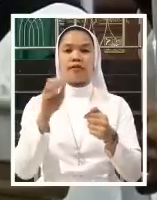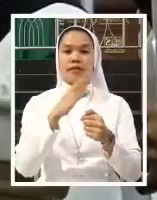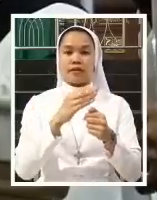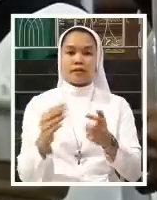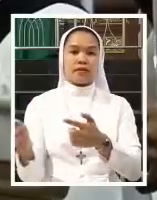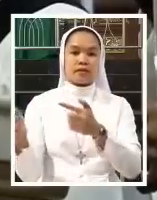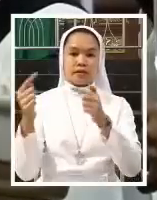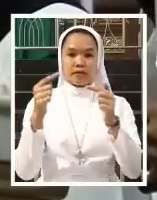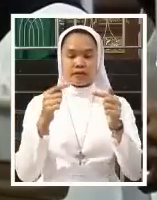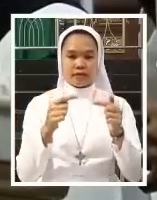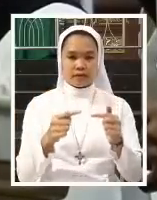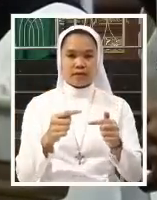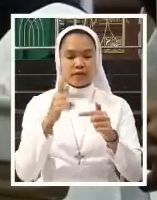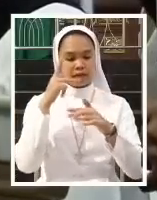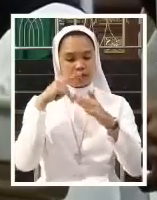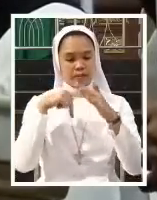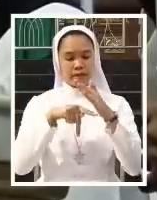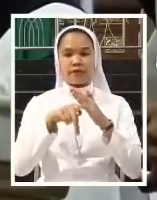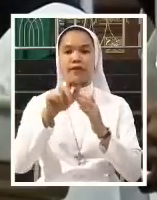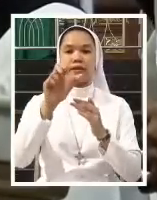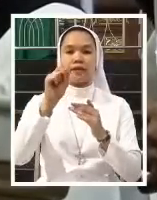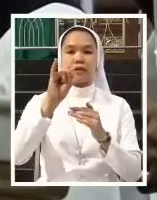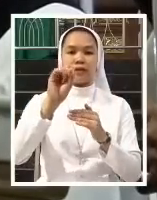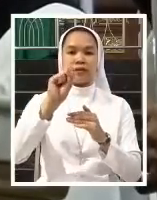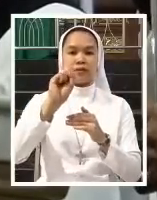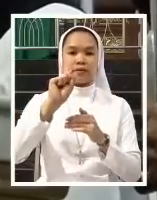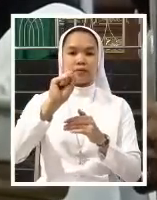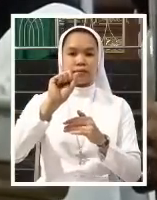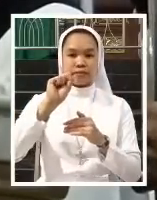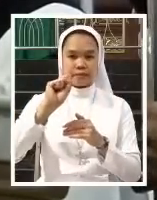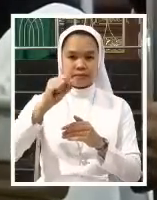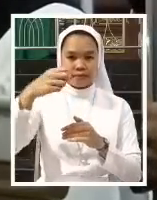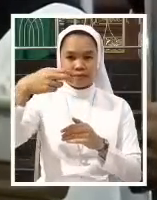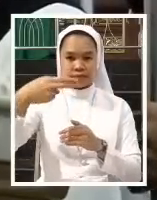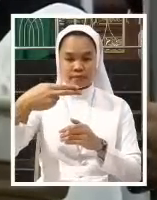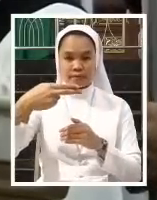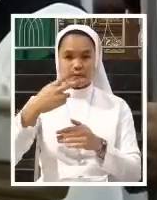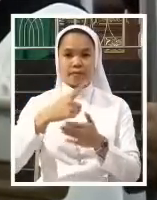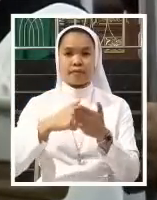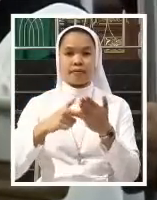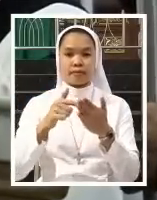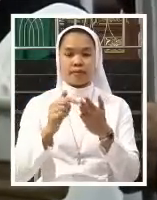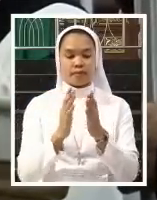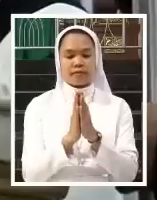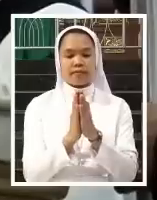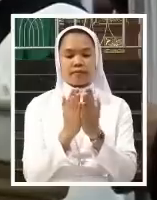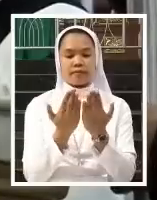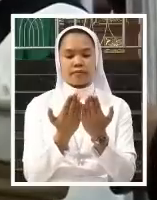sa iya libro ni Profeta Isaías. Asin pagbiklad kan libro,